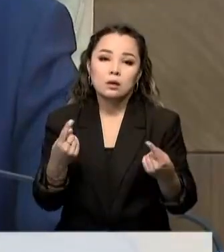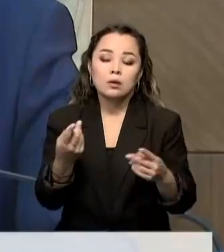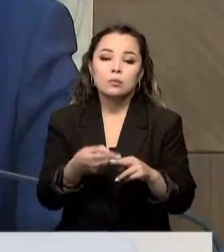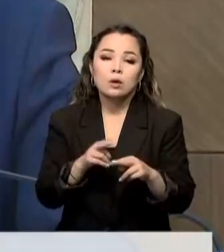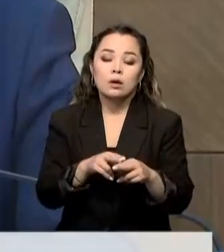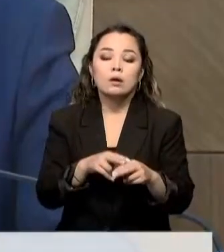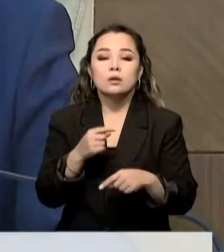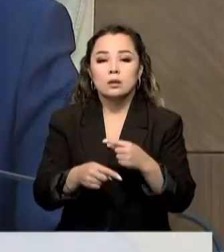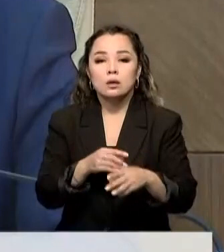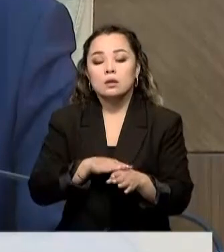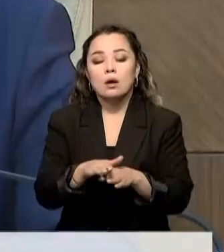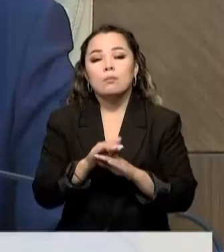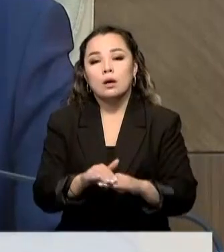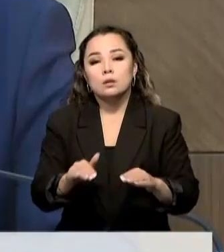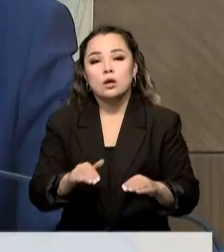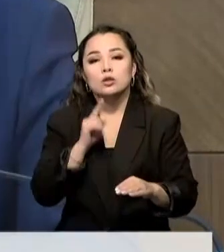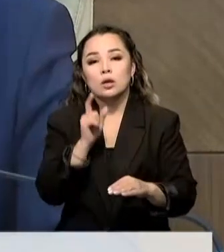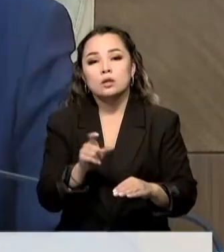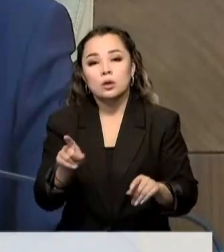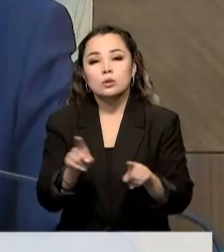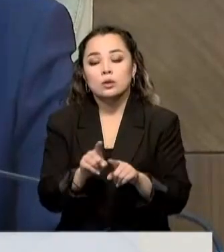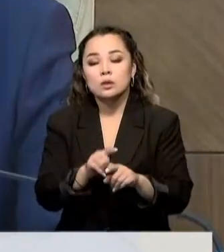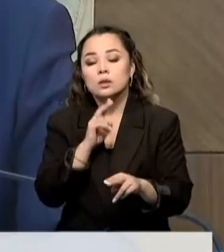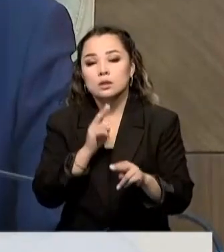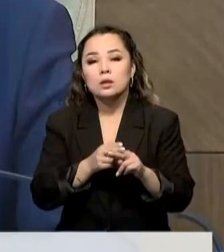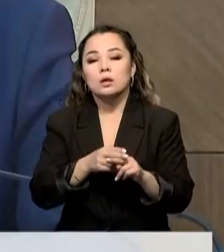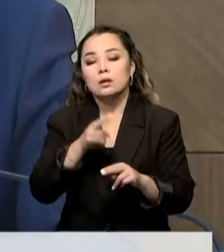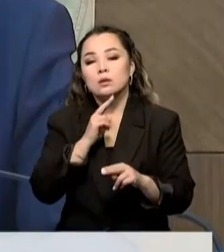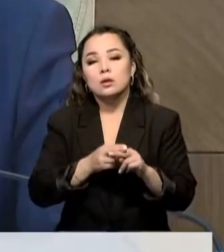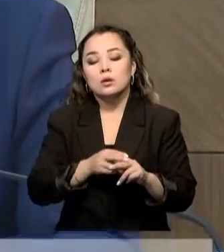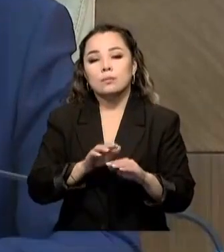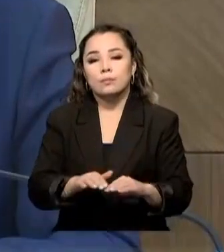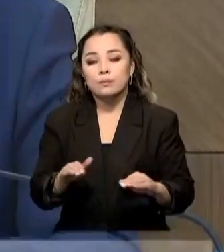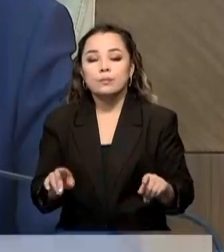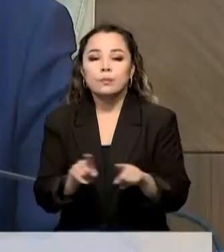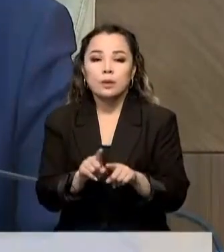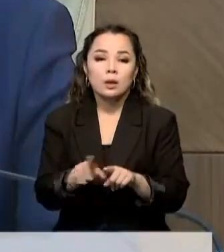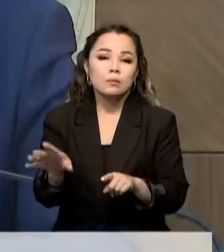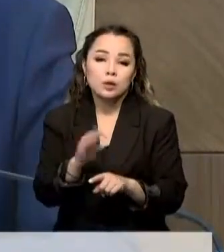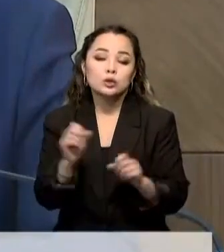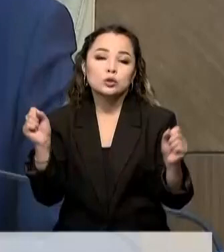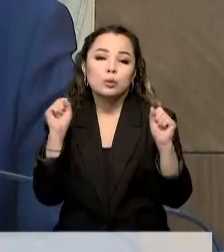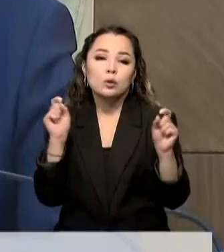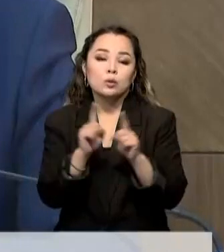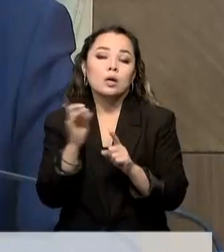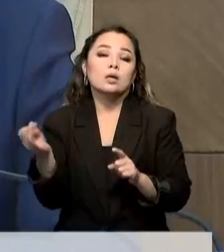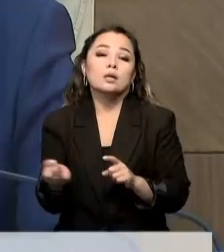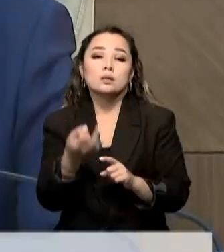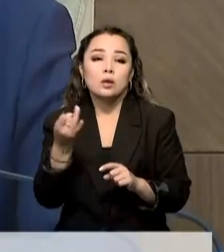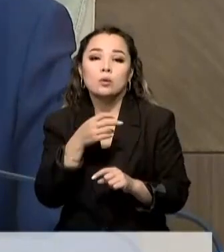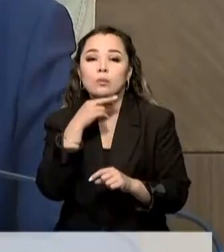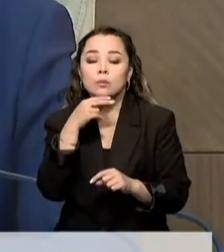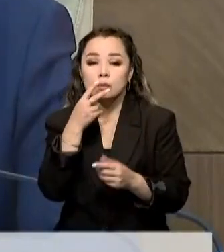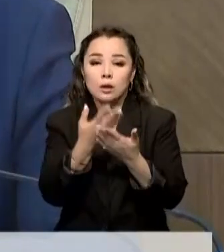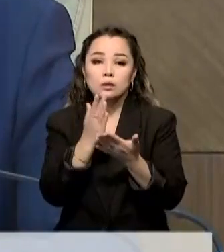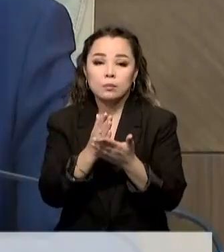жатқан балалар, жасөспірімдер, інілер, қарындастарыңыз ертең осы спортпен тағы да қызығушылығын